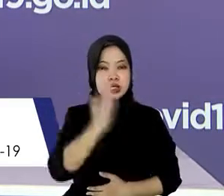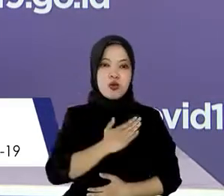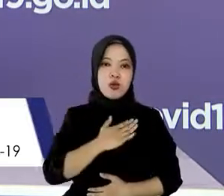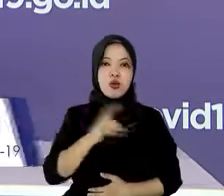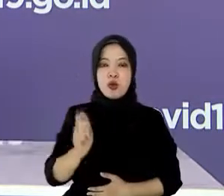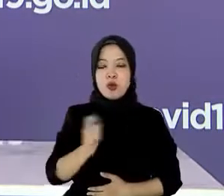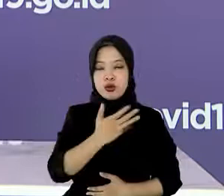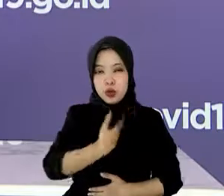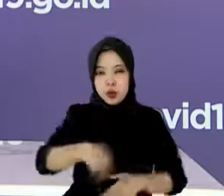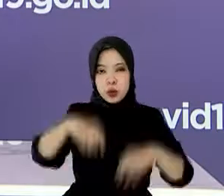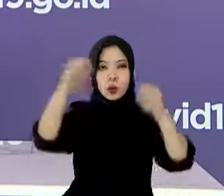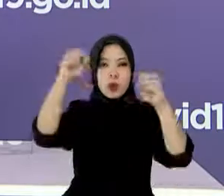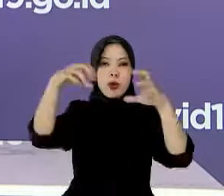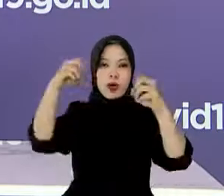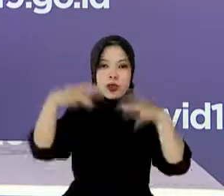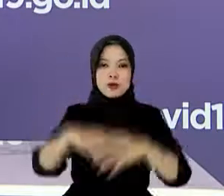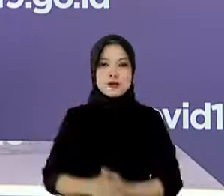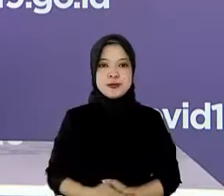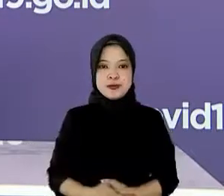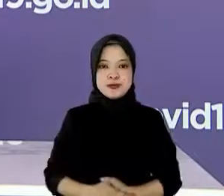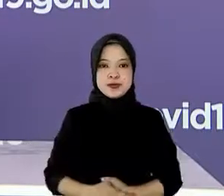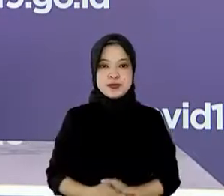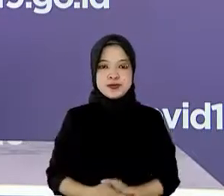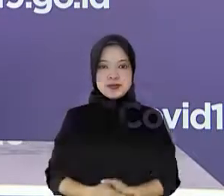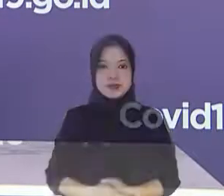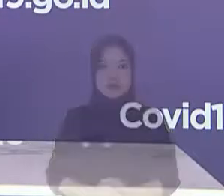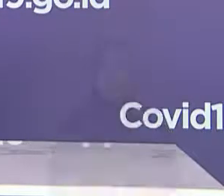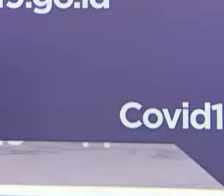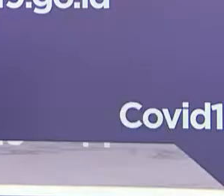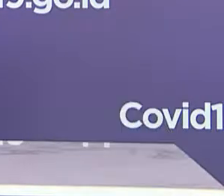wassalamu'alaikum warahmatullahi wabarakatuh